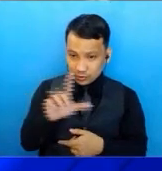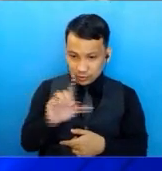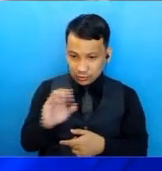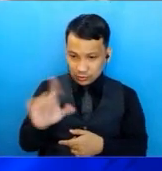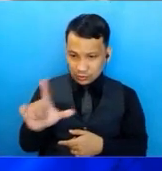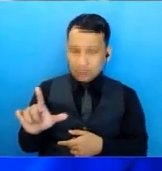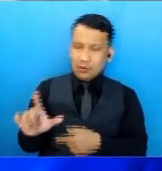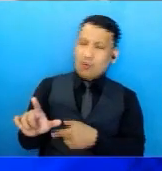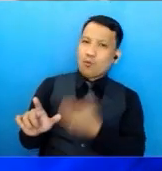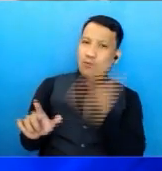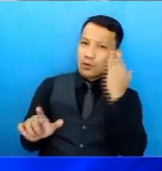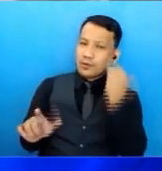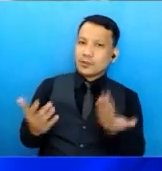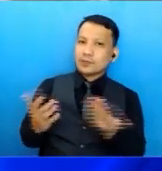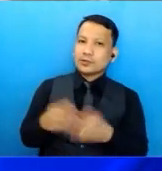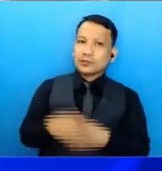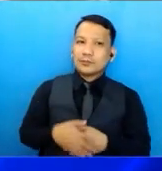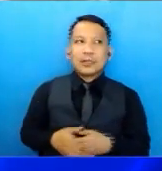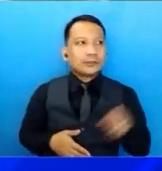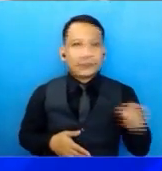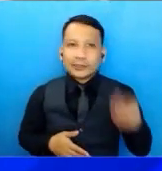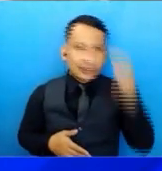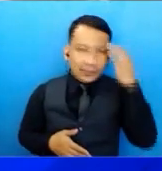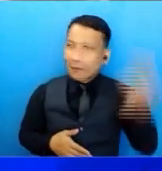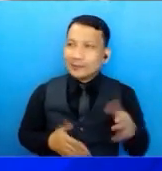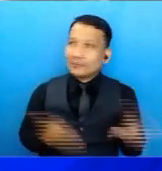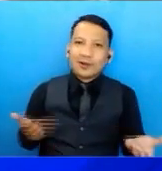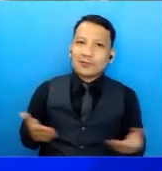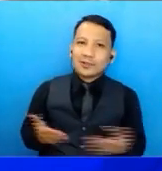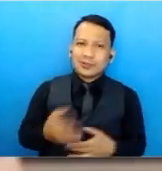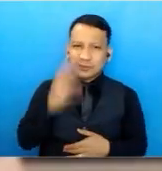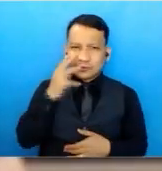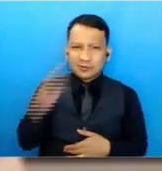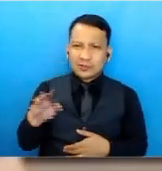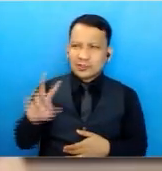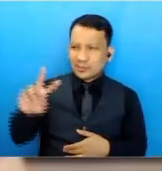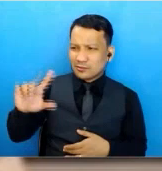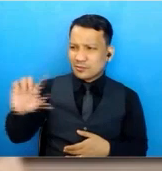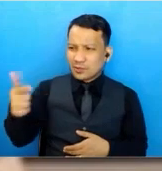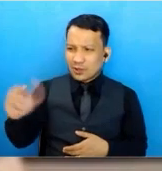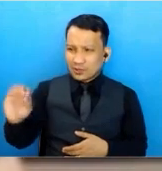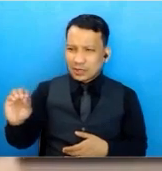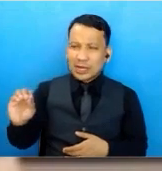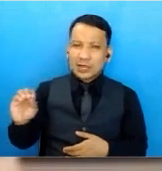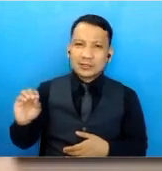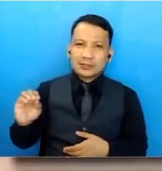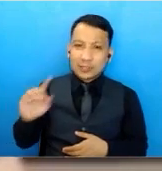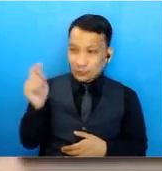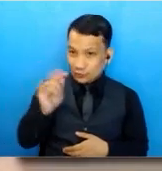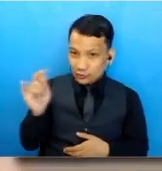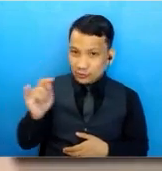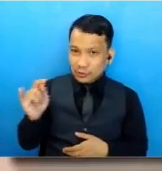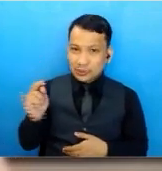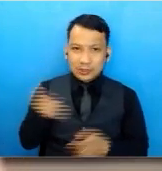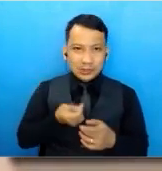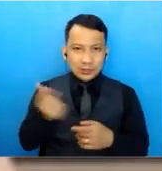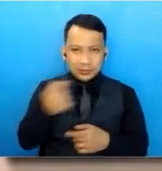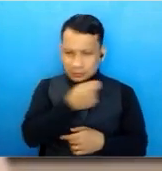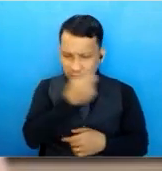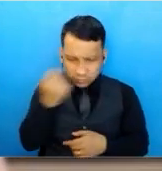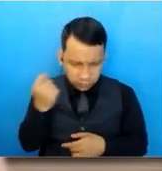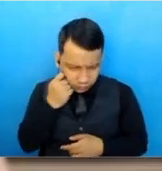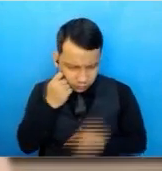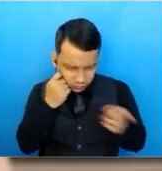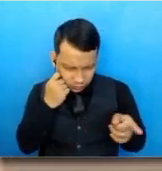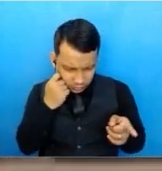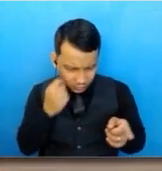Yung isa naman, hindi niya talaga alam. Ay, wala, di siya, ayaw daw niya manood ng vlog. Tapos, nung tinanggal ko yung mask ko, sabi ko, hindi ka talaga nanonood.